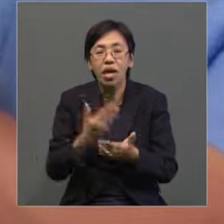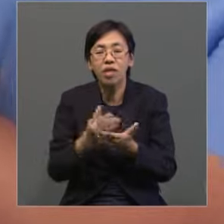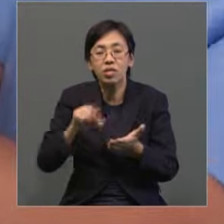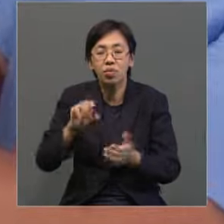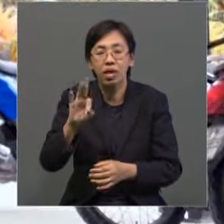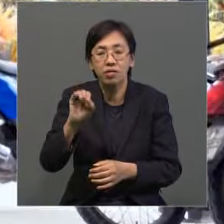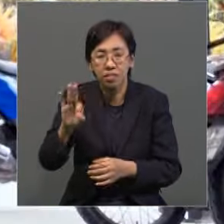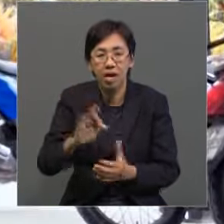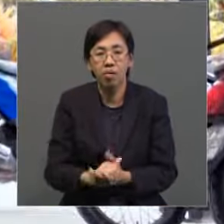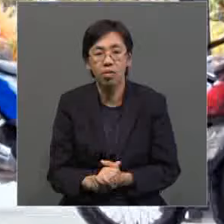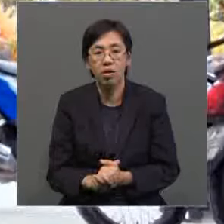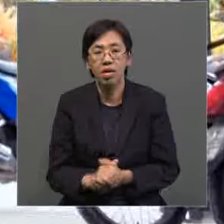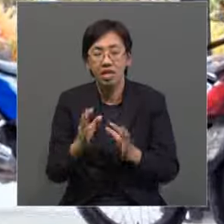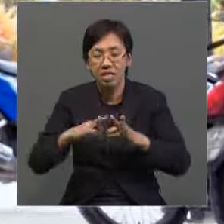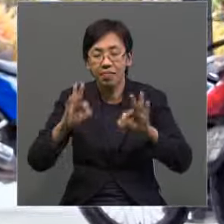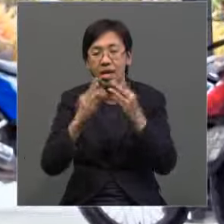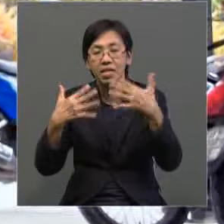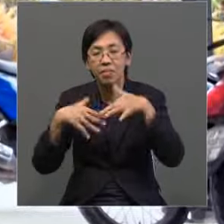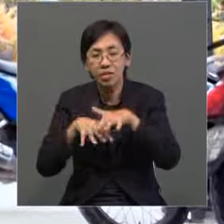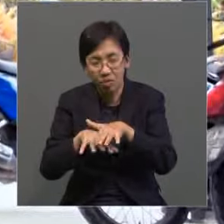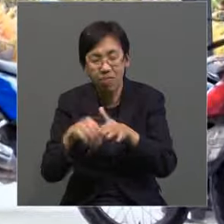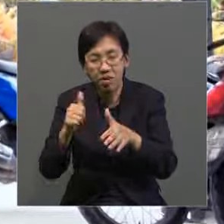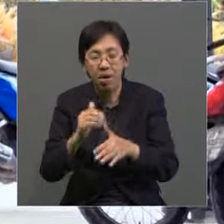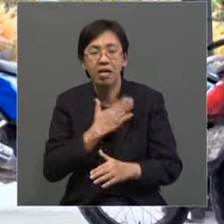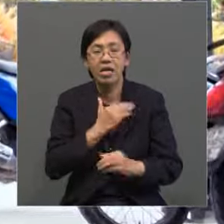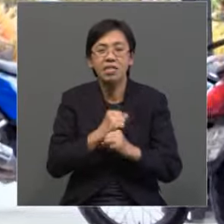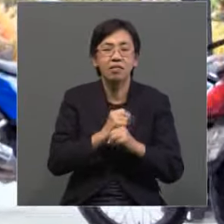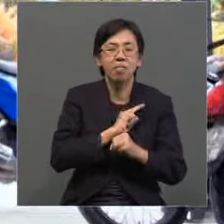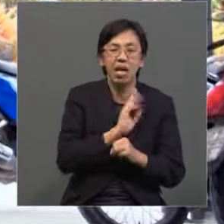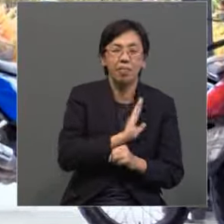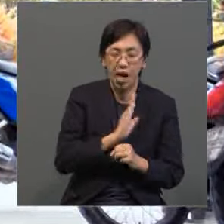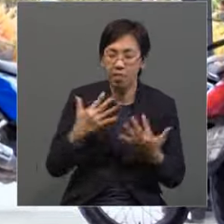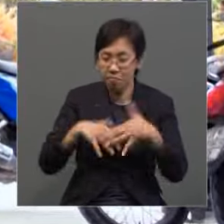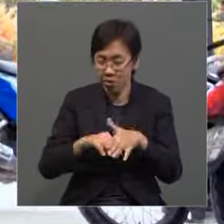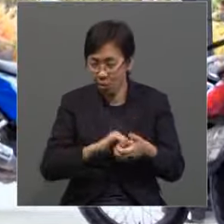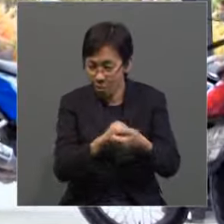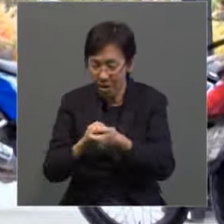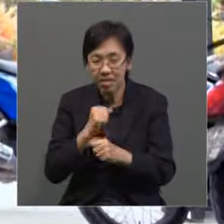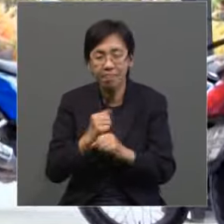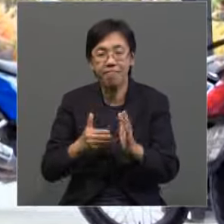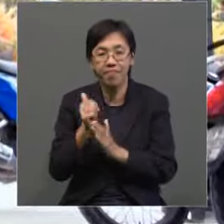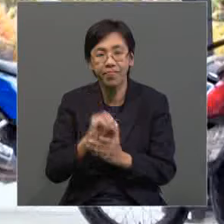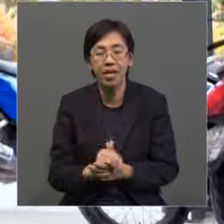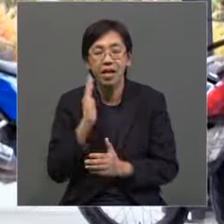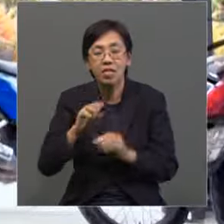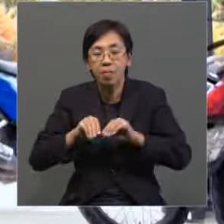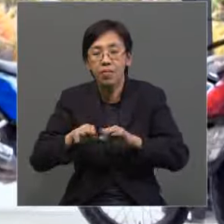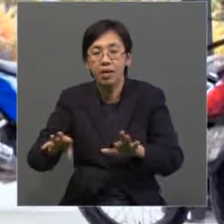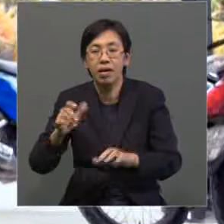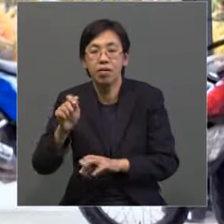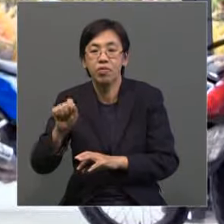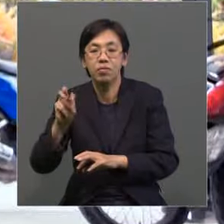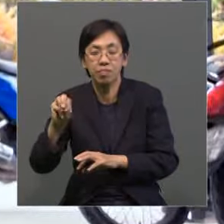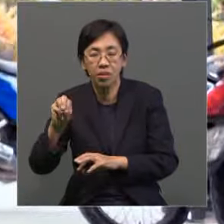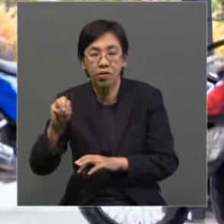ทำอะไรก็มีส่วนร่วมมันน่าจะสำเร็จกว่าเราทำคนเดียวนะครับพอหลังจากนั้นเราก็ขยายต่อในอสมของเรานะครับเราก็ตอ